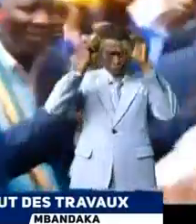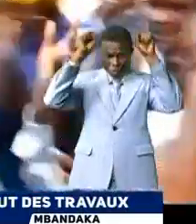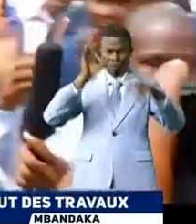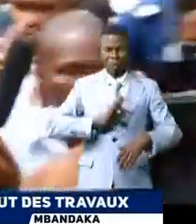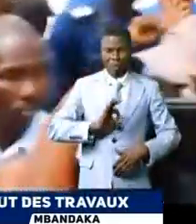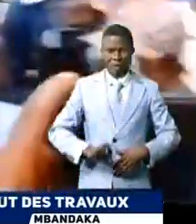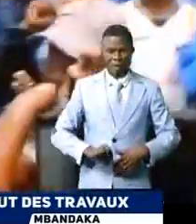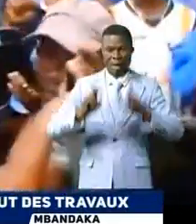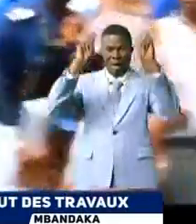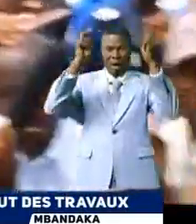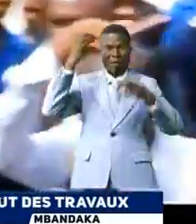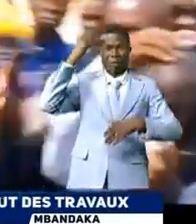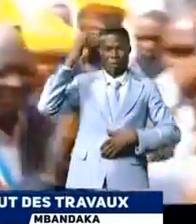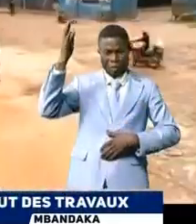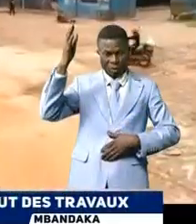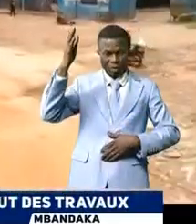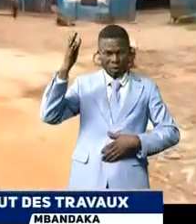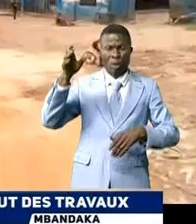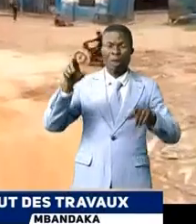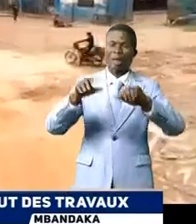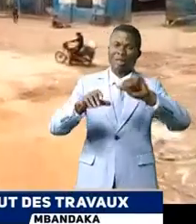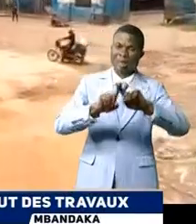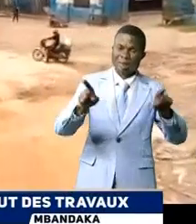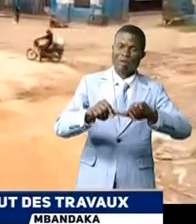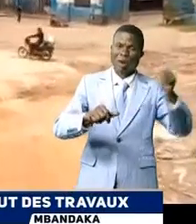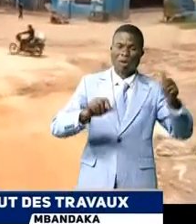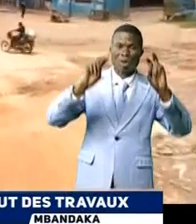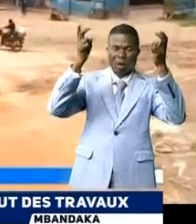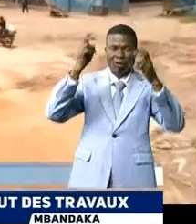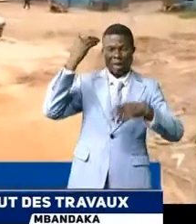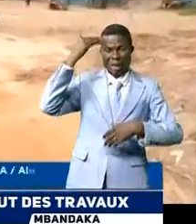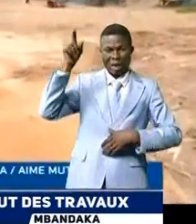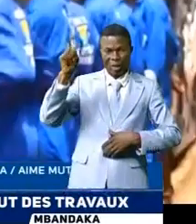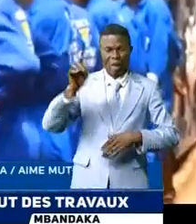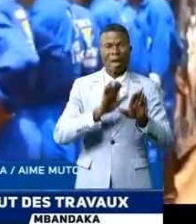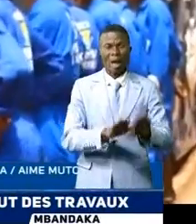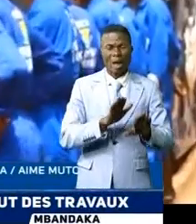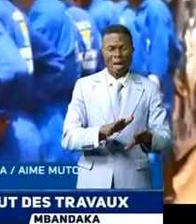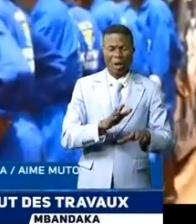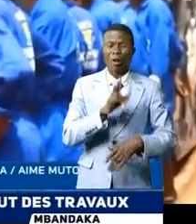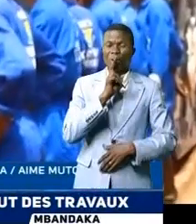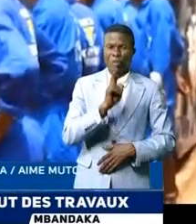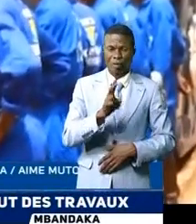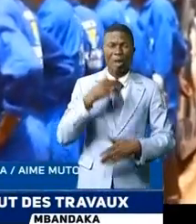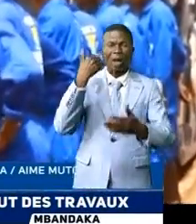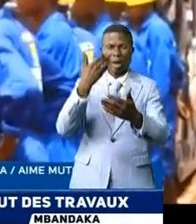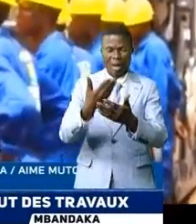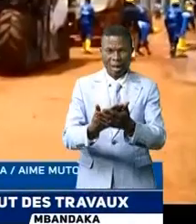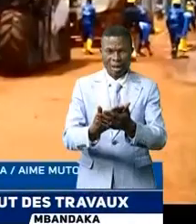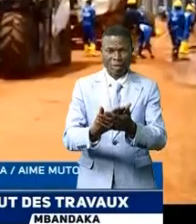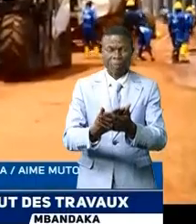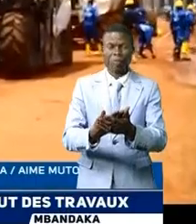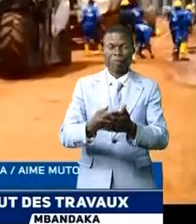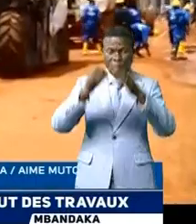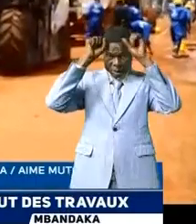Notons que la ville de Mbandaka, à l'instar des autres villes du Grand Équateur, attend fiévreusement l'arrivée imminente des garants de